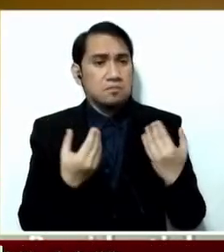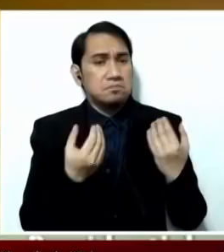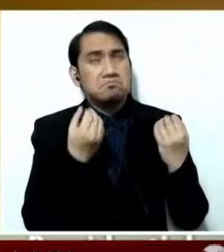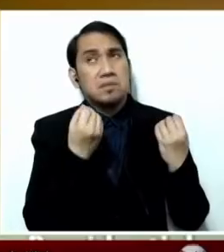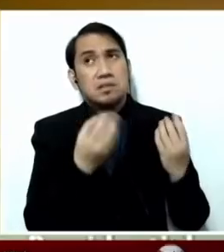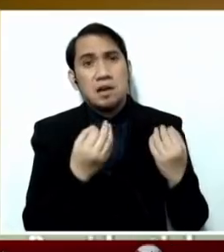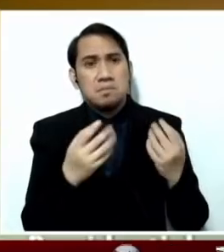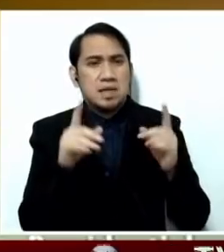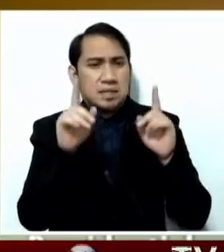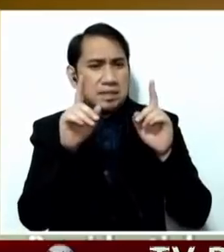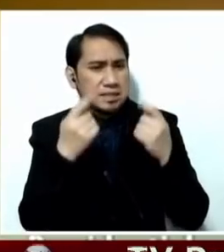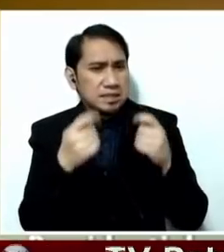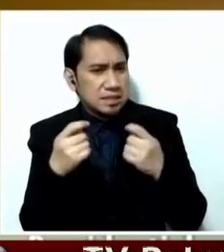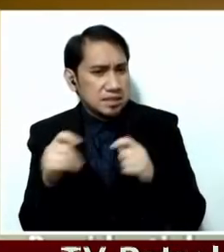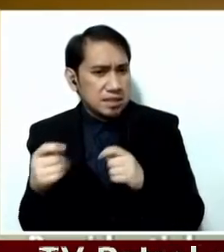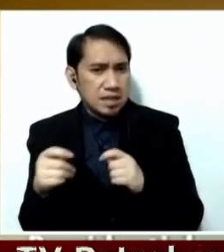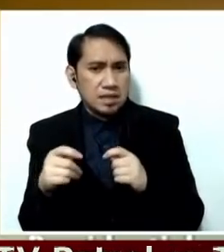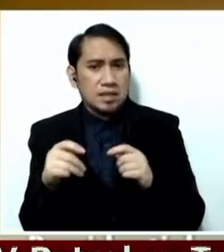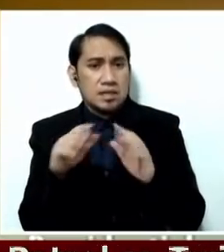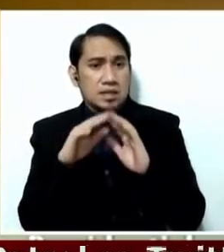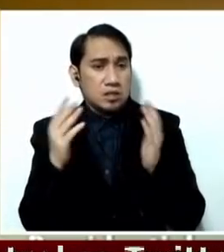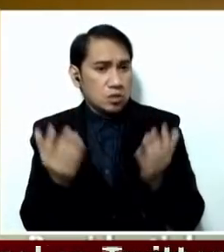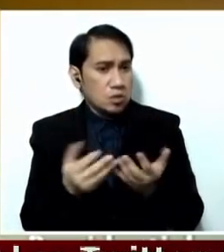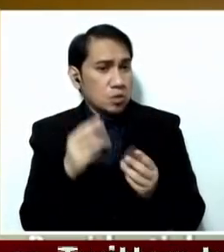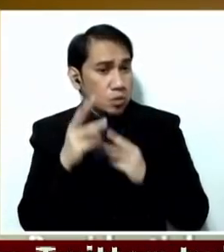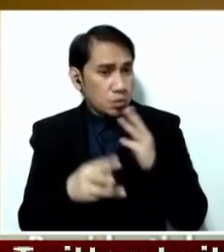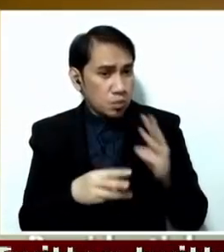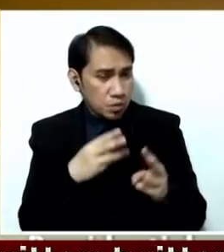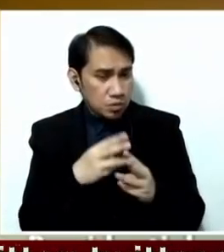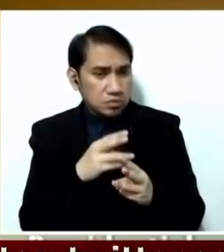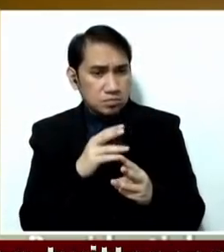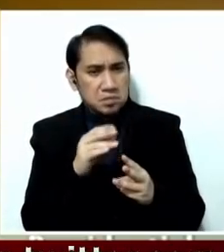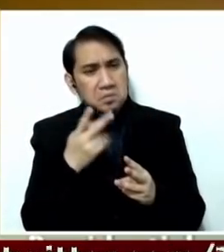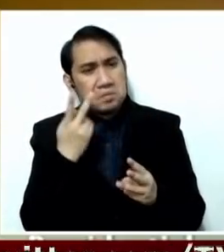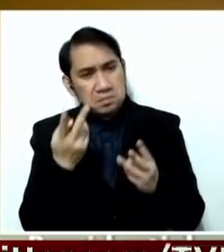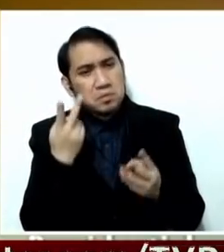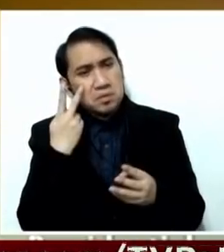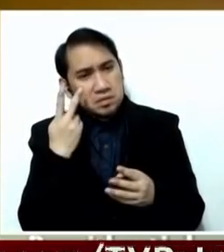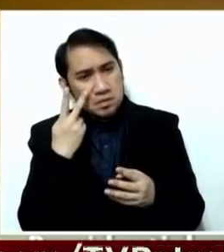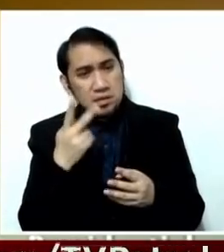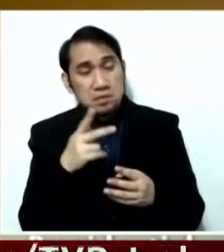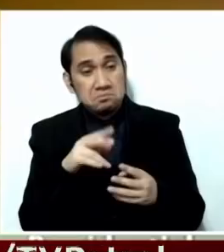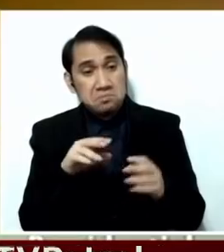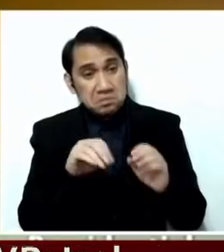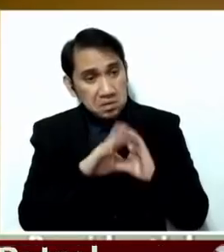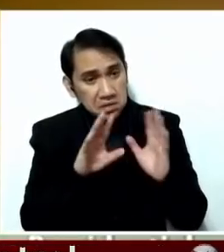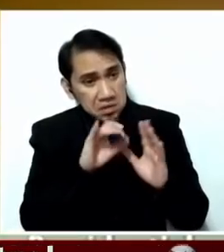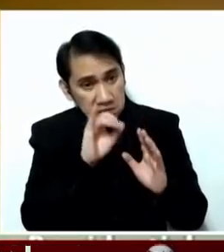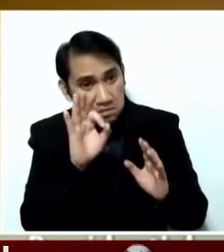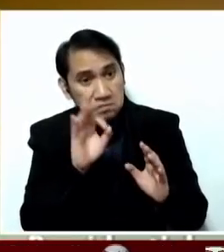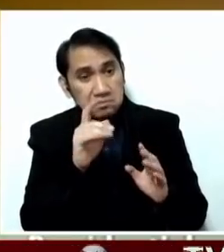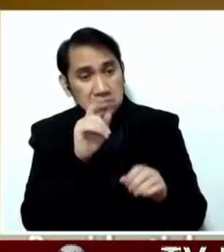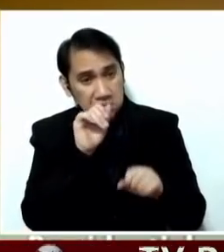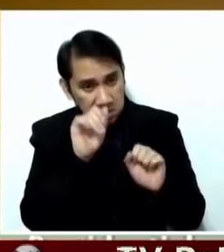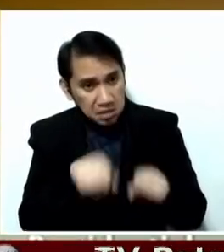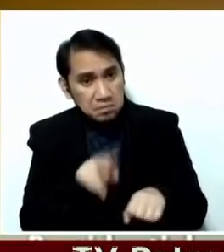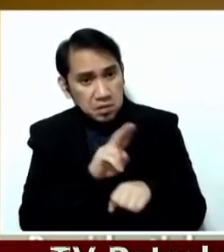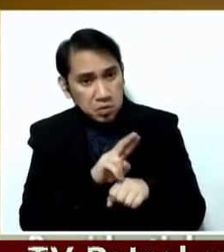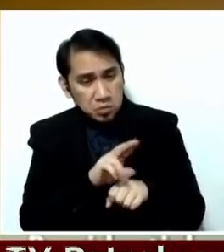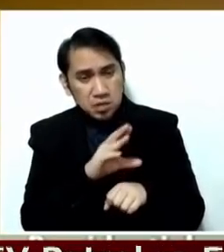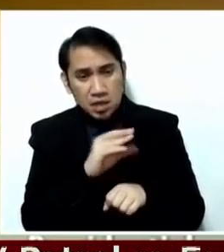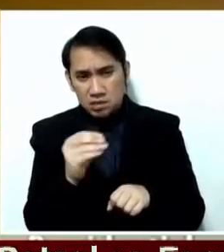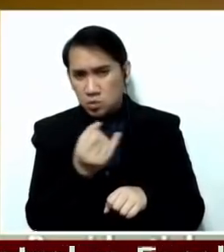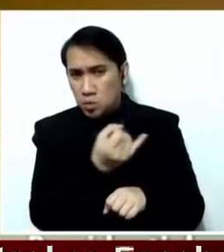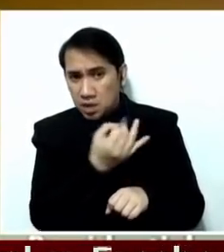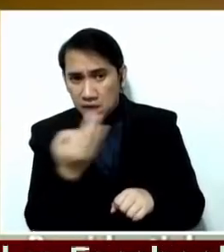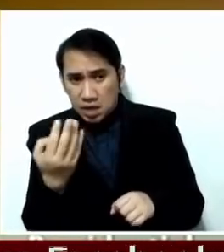mundo, makikita naman na magkakalinaw na kung talagang magagamit siya at kung magagamit naman kung paano po yung dosage. No? Kasi sa ngayon po